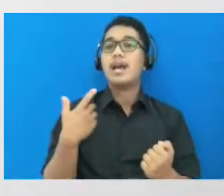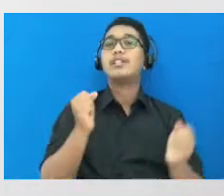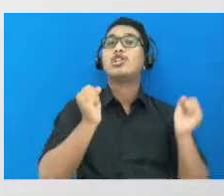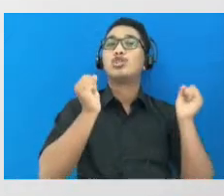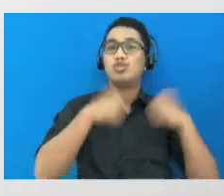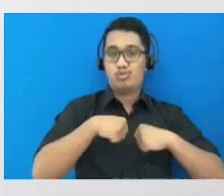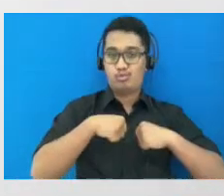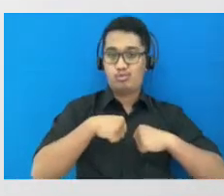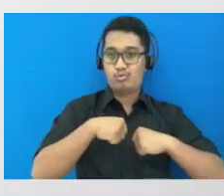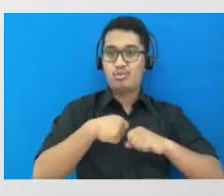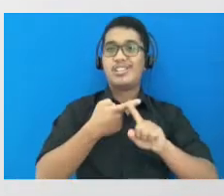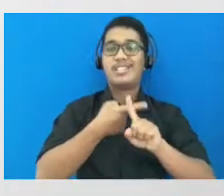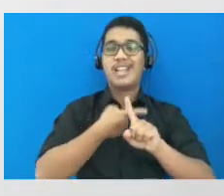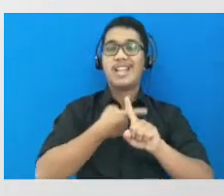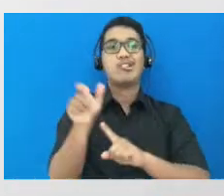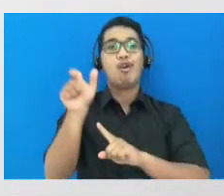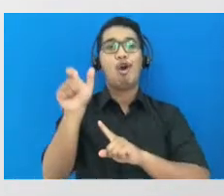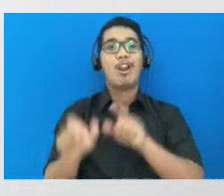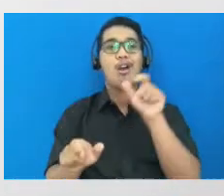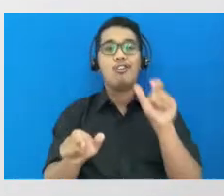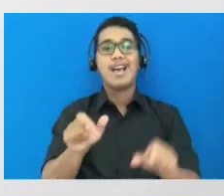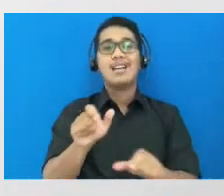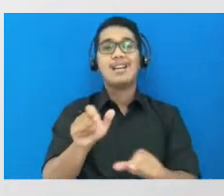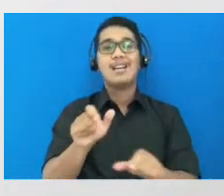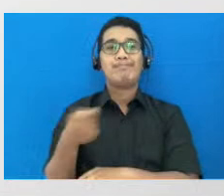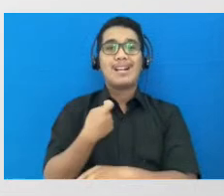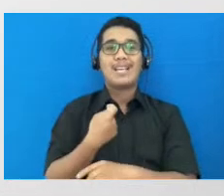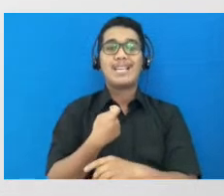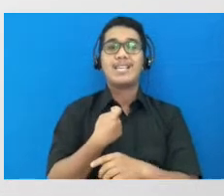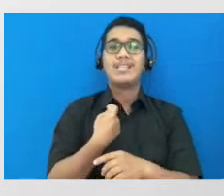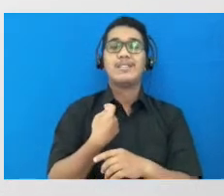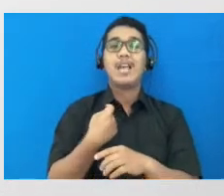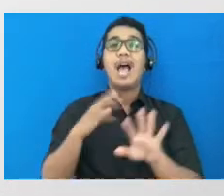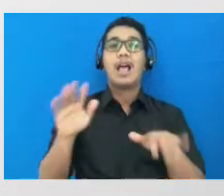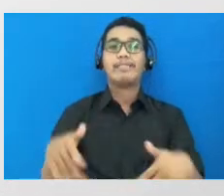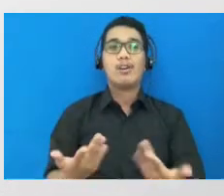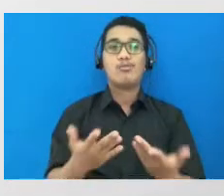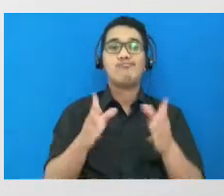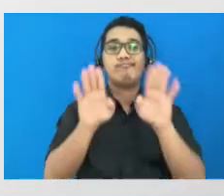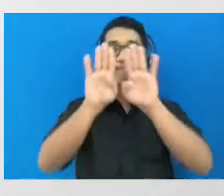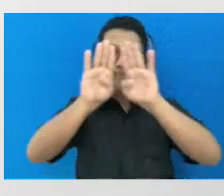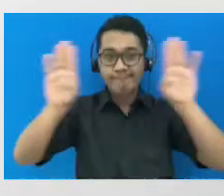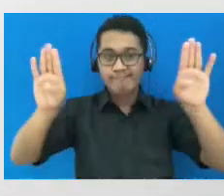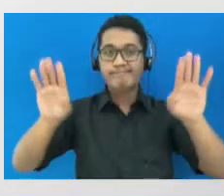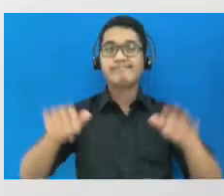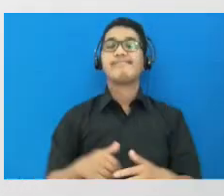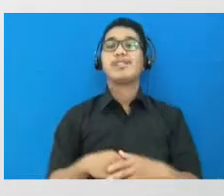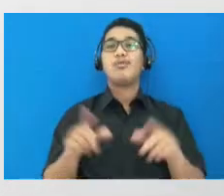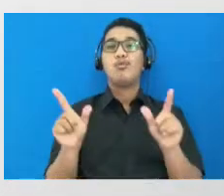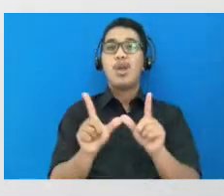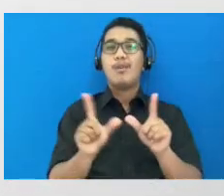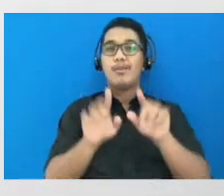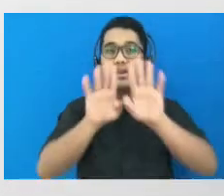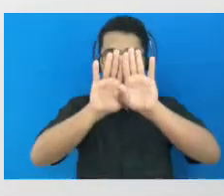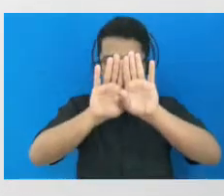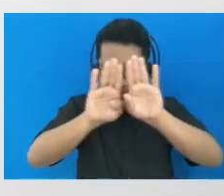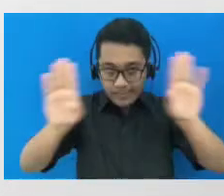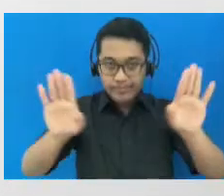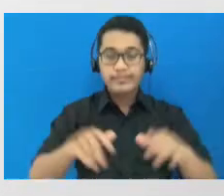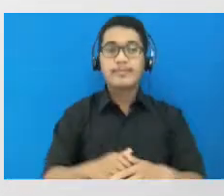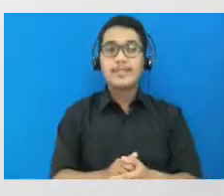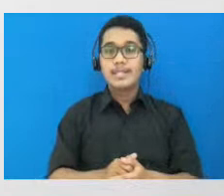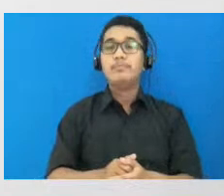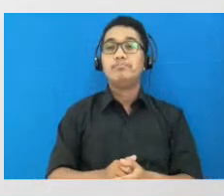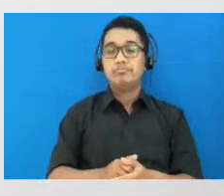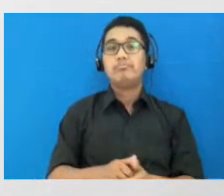persetujuan dari pengguna, mendapatkan persetujuan dari user mereka yang mengakses website mereka, bahwa